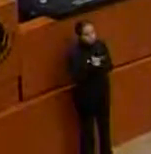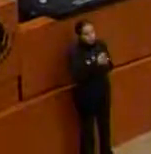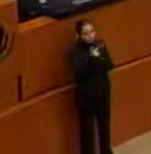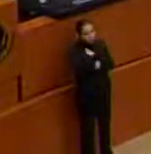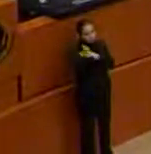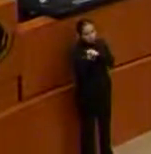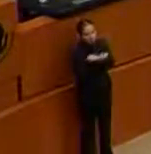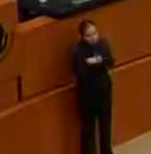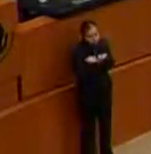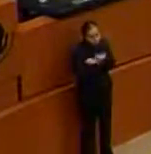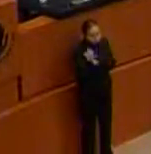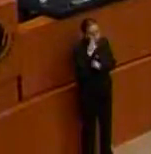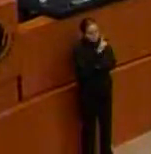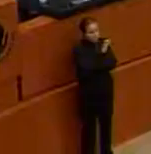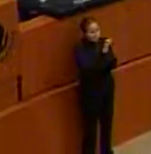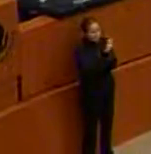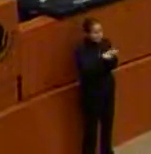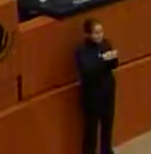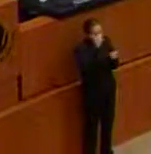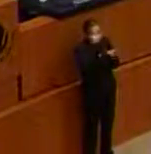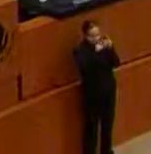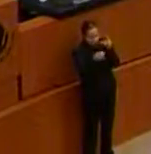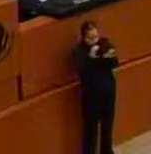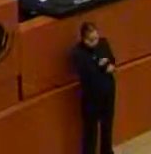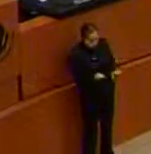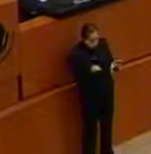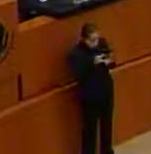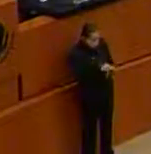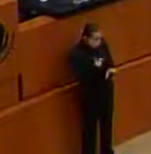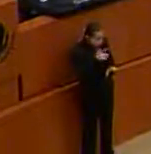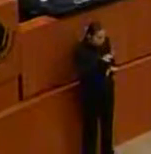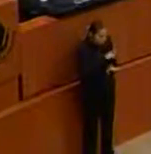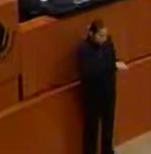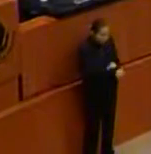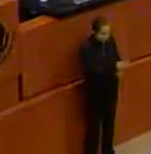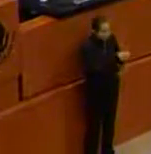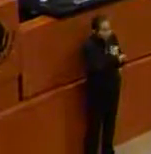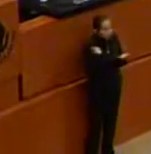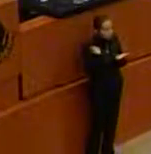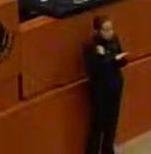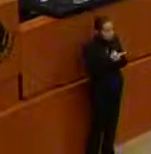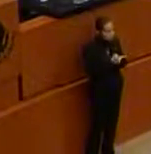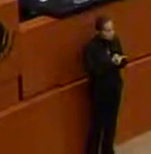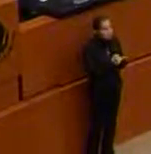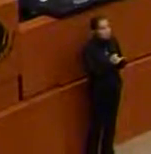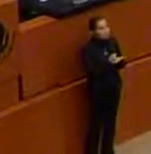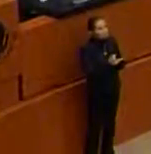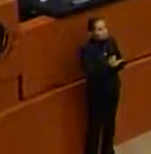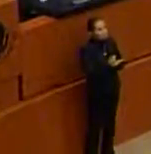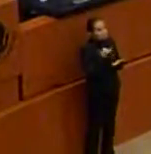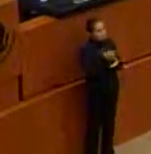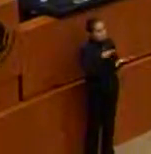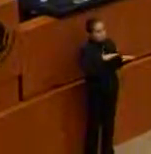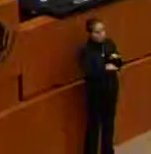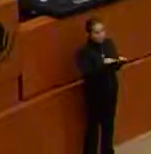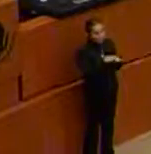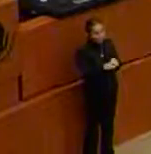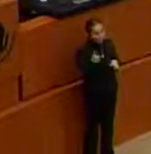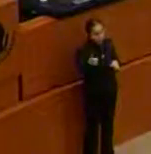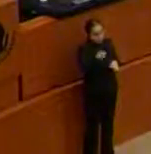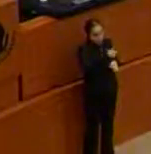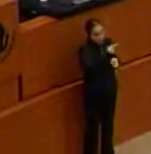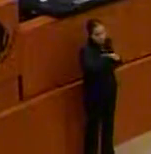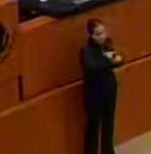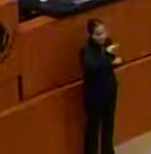l'automation, la robotique, l'intelligence artificielle, l'économie collaborative ou la mise au travail des clients, le PIB du pays